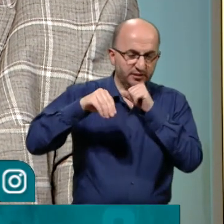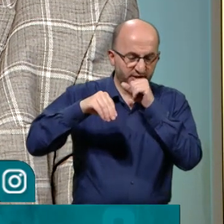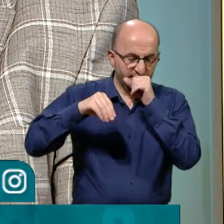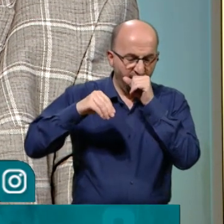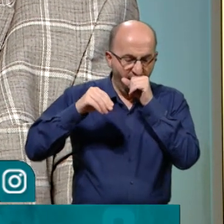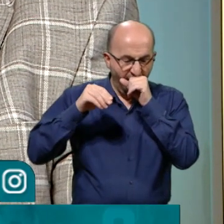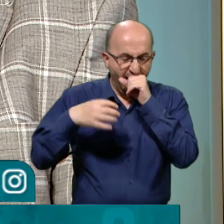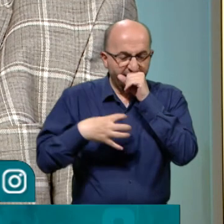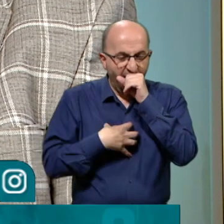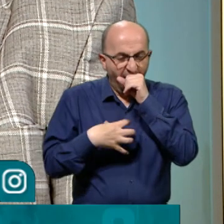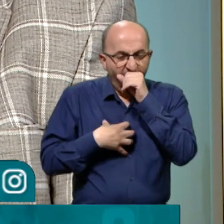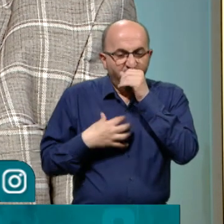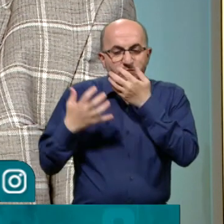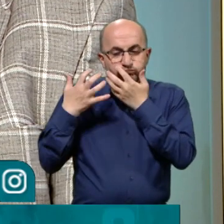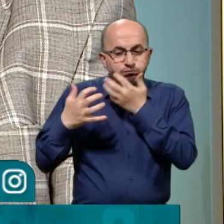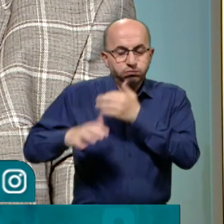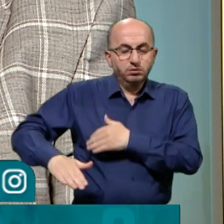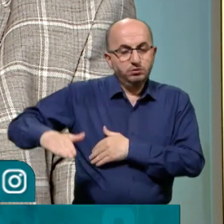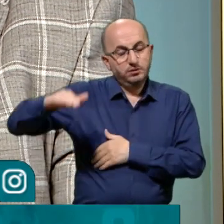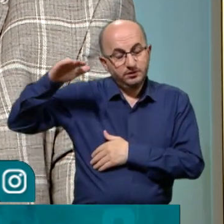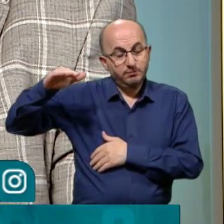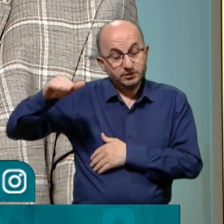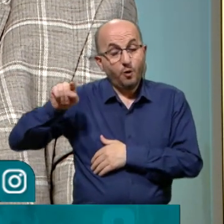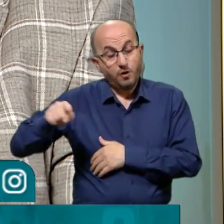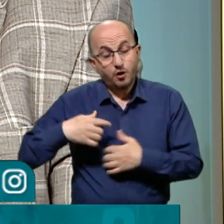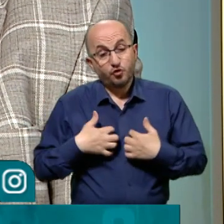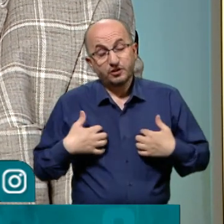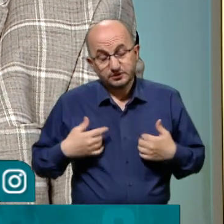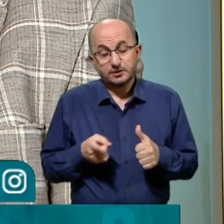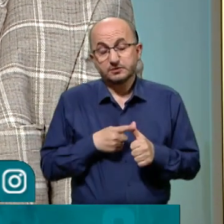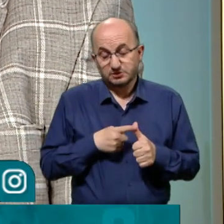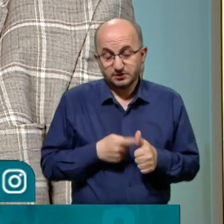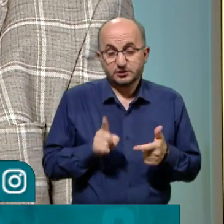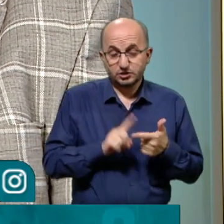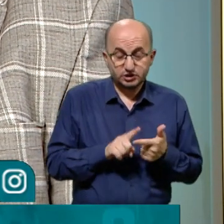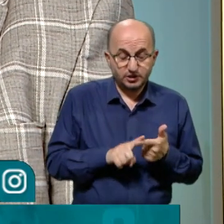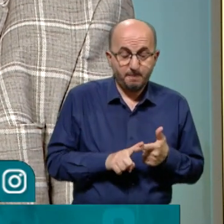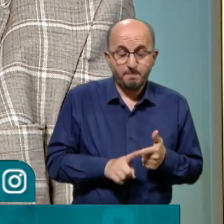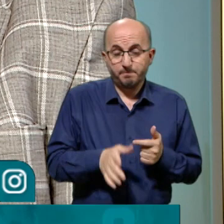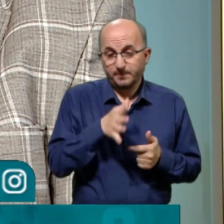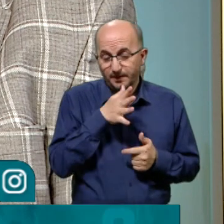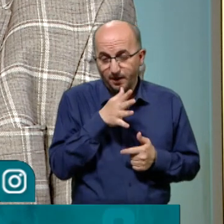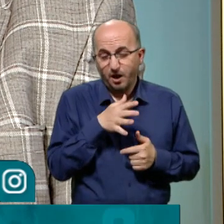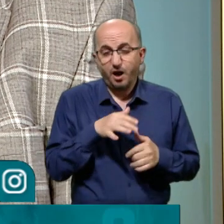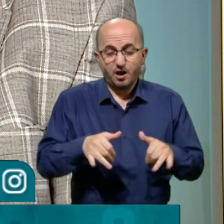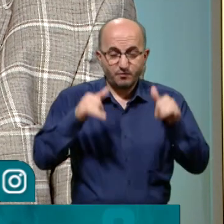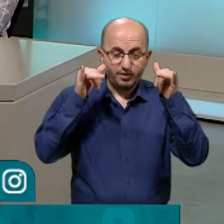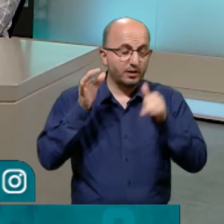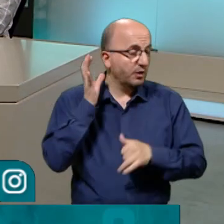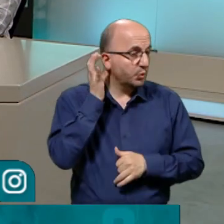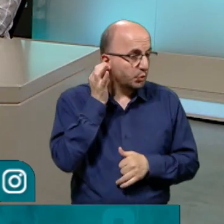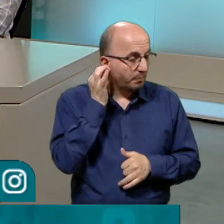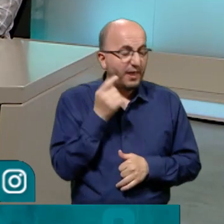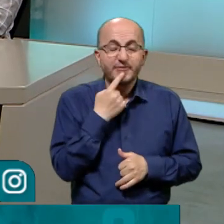eğer bu hayvanı kendisi büyütmüş beslenmiş ise ona güveneceğiz bir İkincisi de Marmaris hayvanlarda küpe